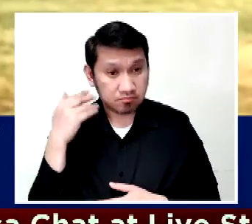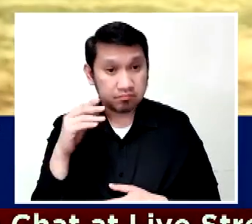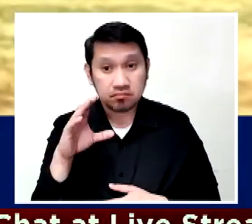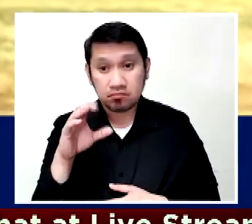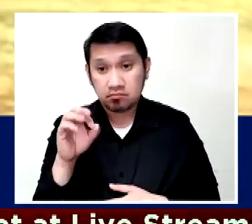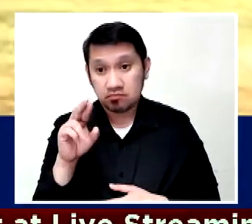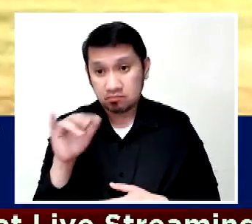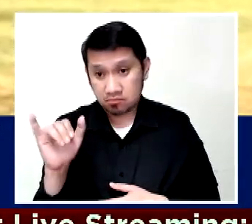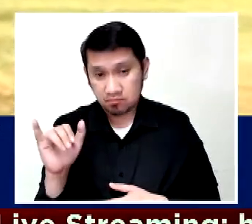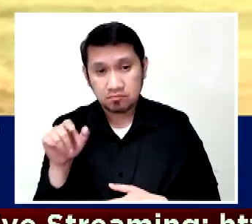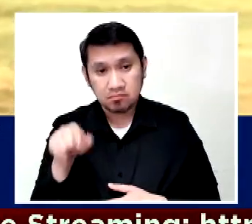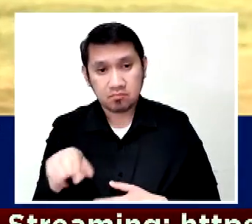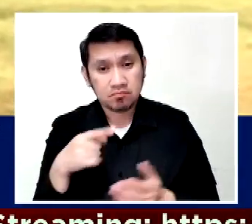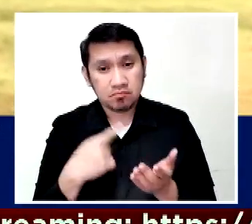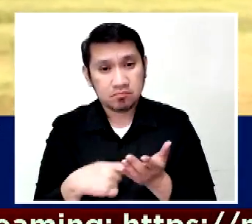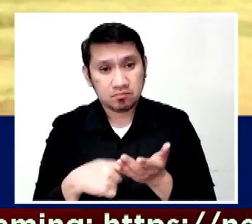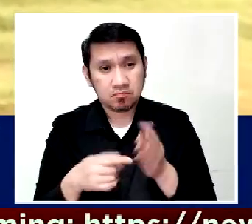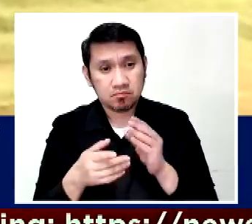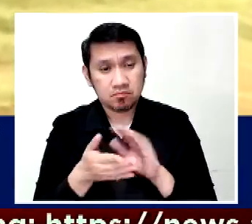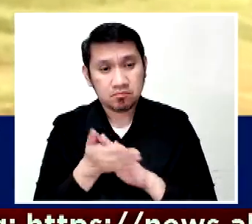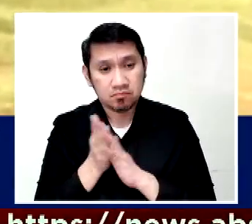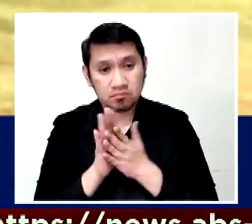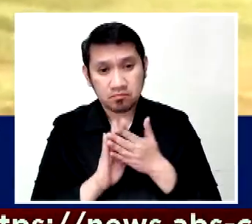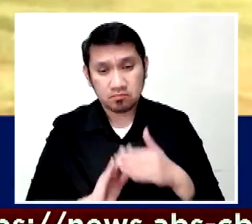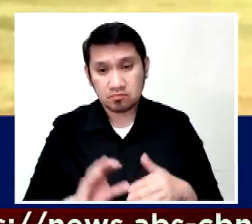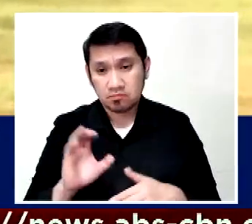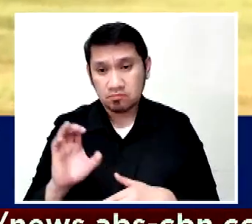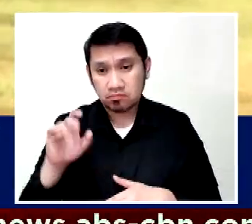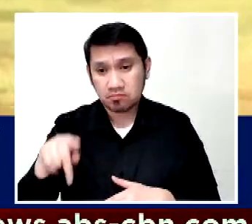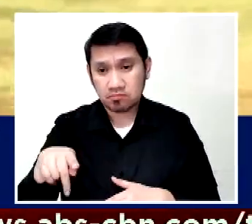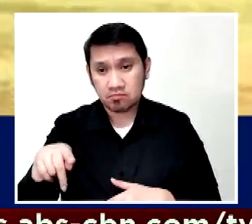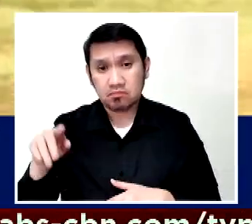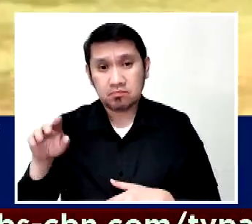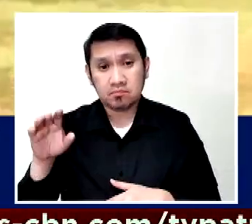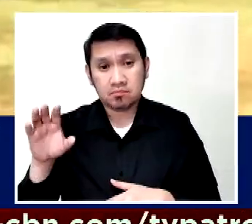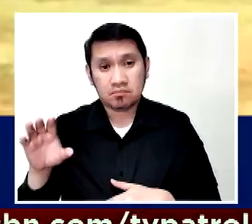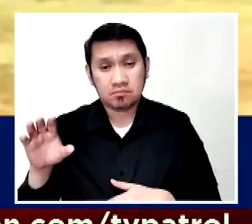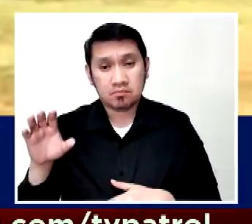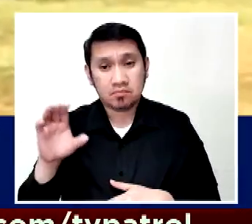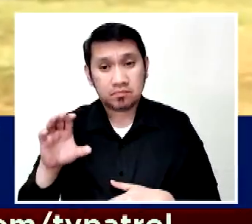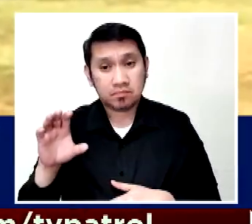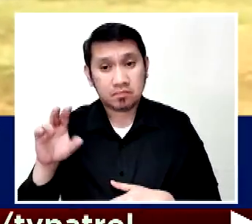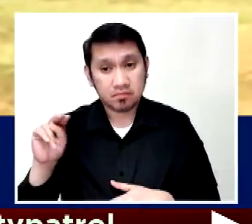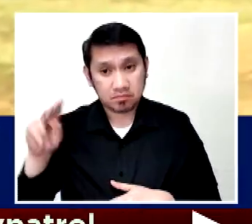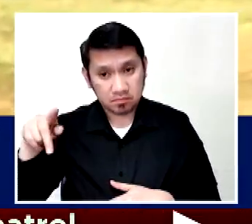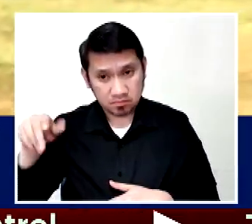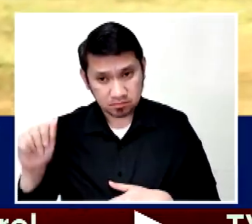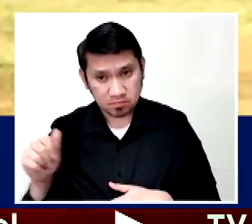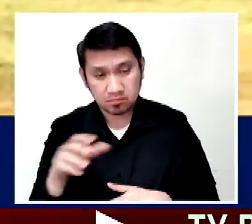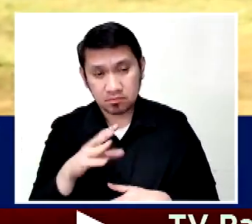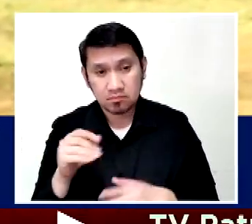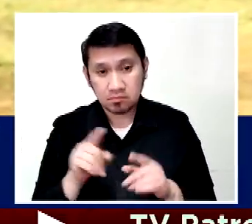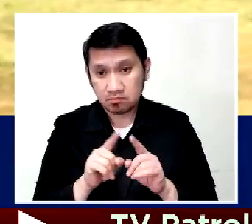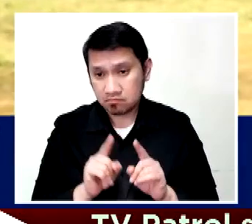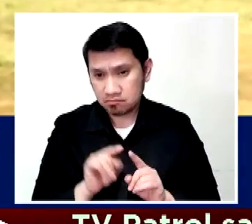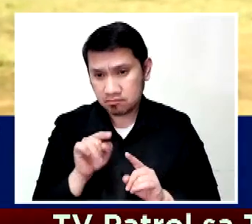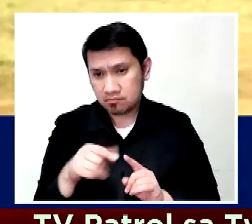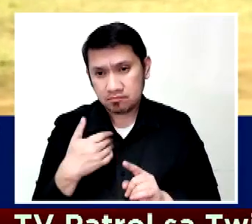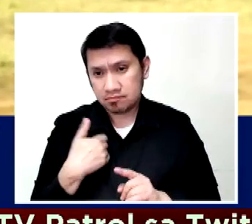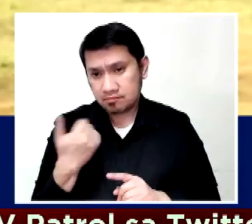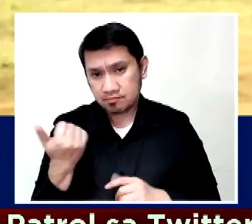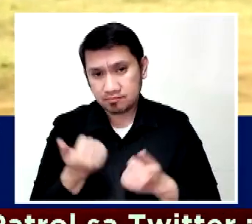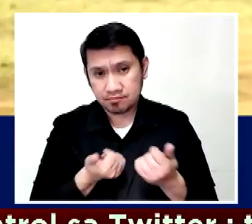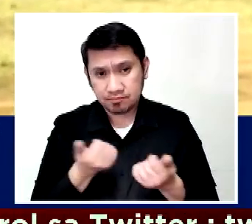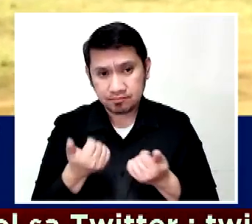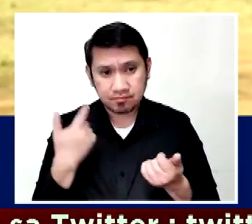Aquino ang usaping pangkapayapaan sa CPP-NPA-NDF. Ilang beses din muling binuksan ng mga sumunod na mga administrasyon ang